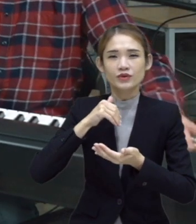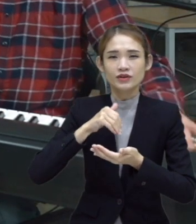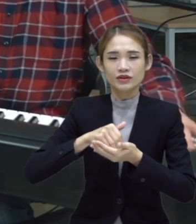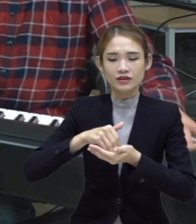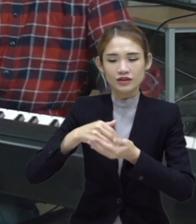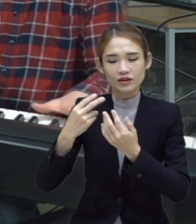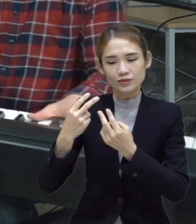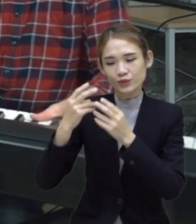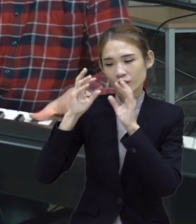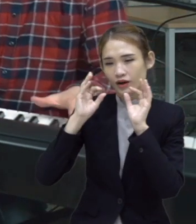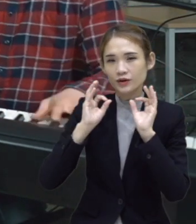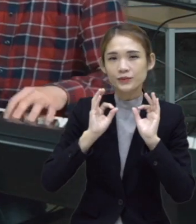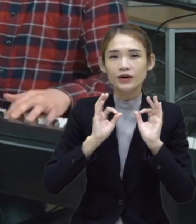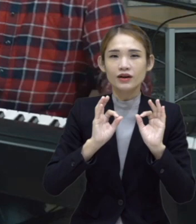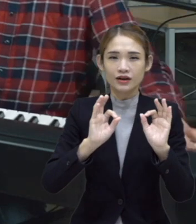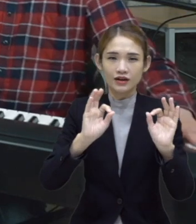되돌려보려 해.